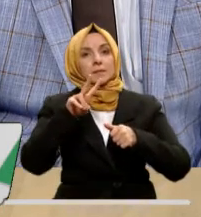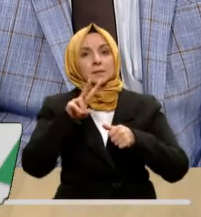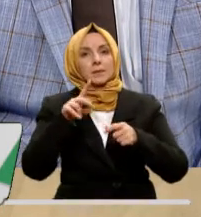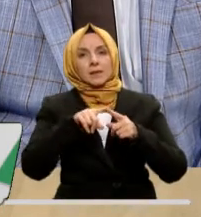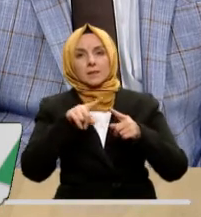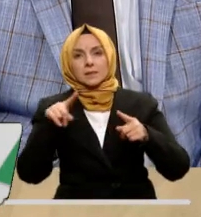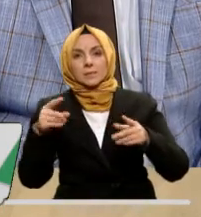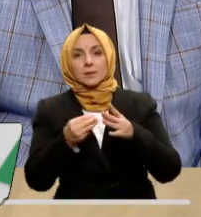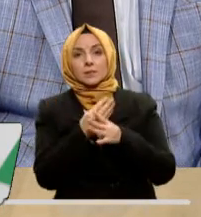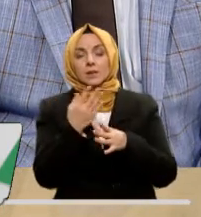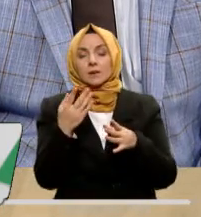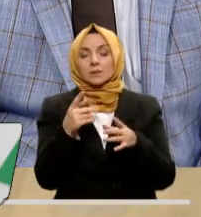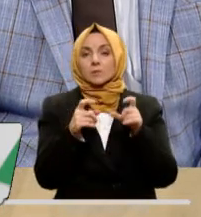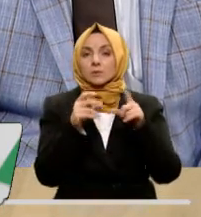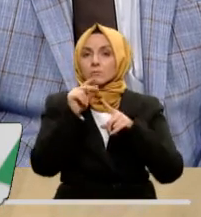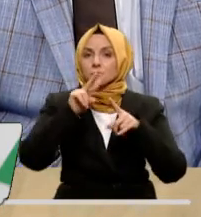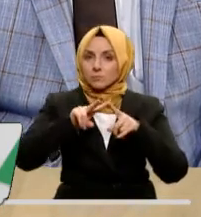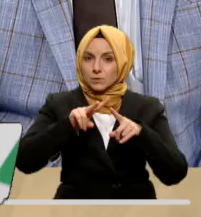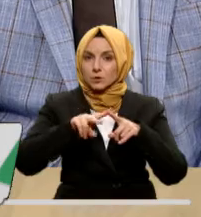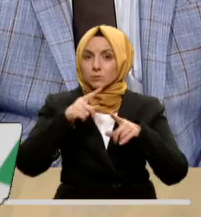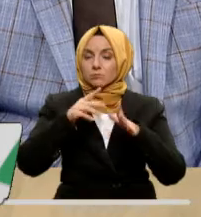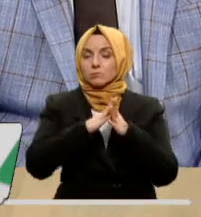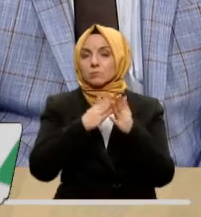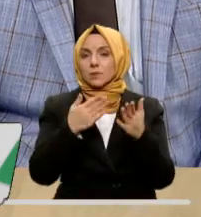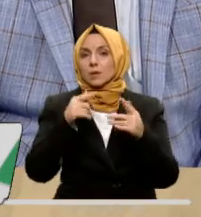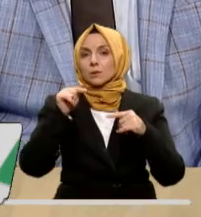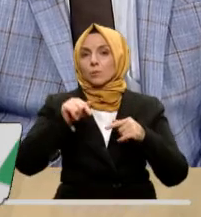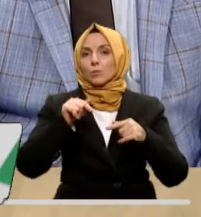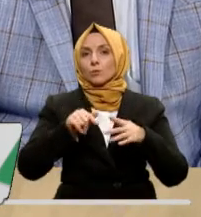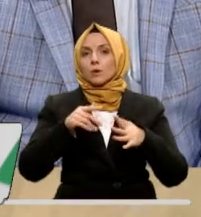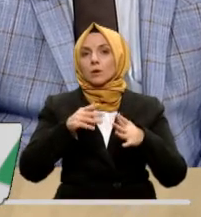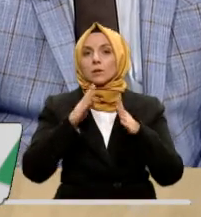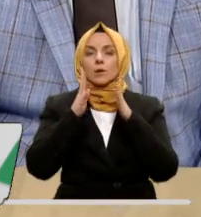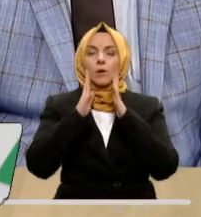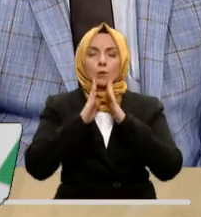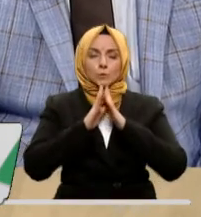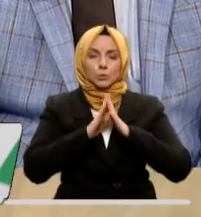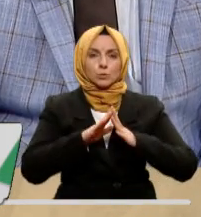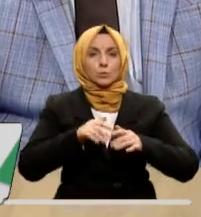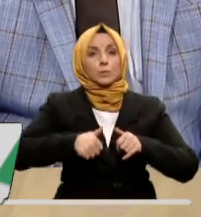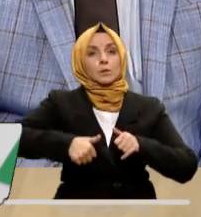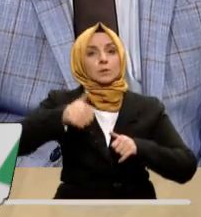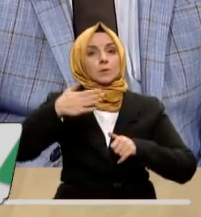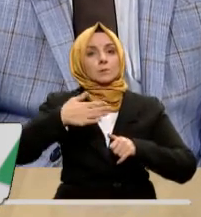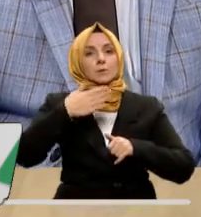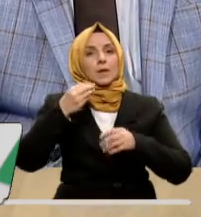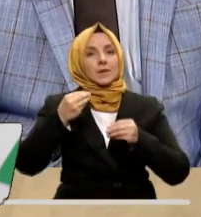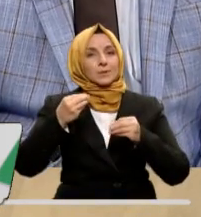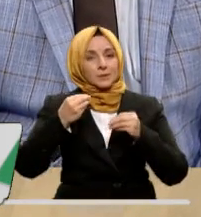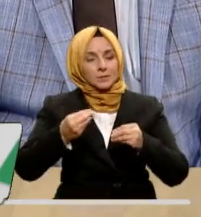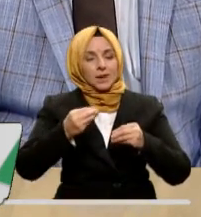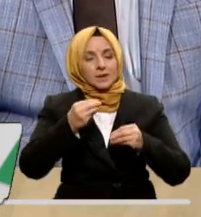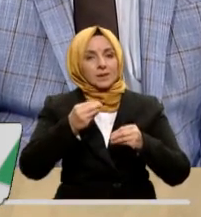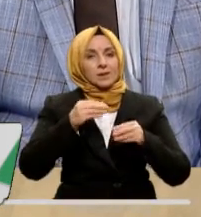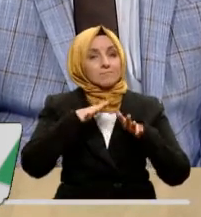çıkartmış olduğumuz diyim dergisi iki Bu da bizim hamdolsun başkanlığımızın en güzel faaliyetlerinden bir tanesi Emeği